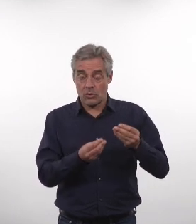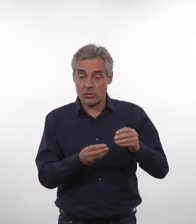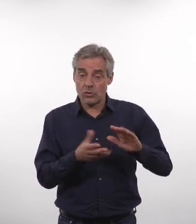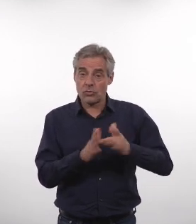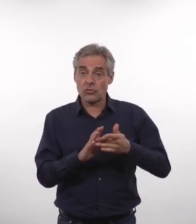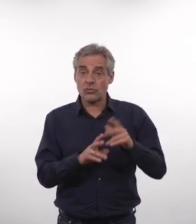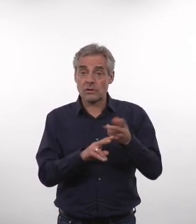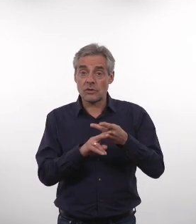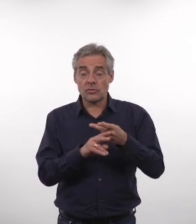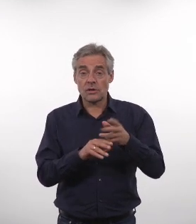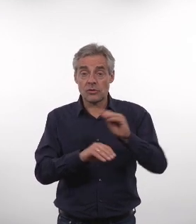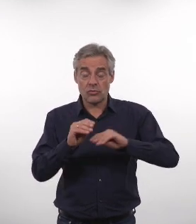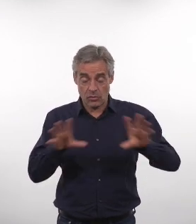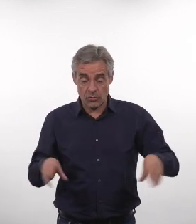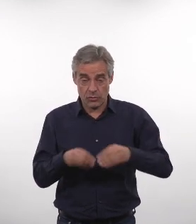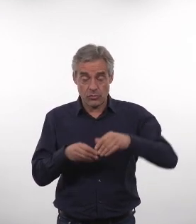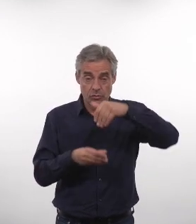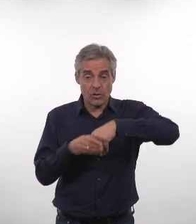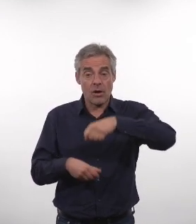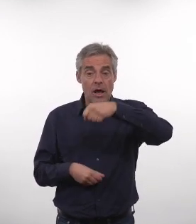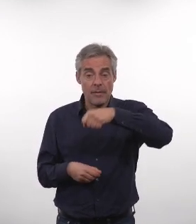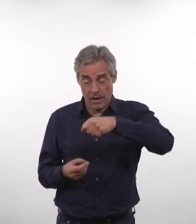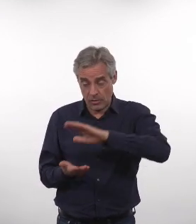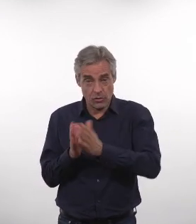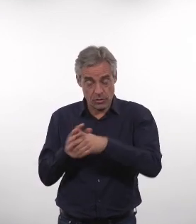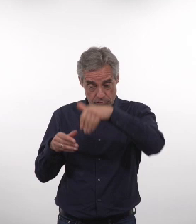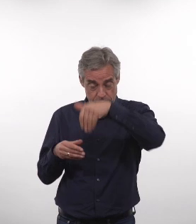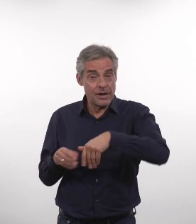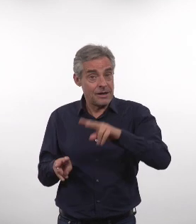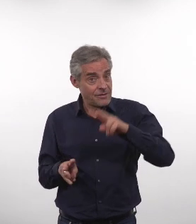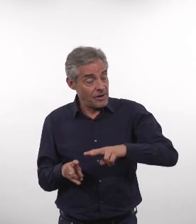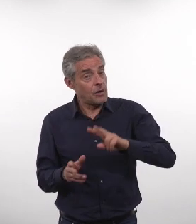de soins et va permettre d'utiliser des vrais outils de soins.